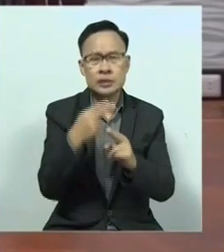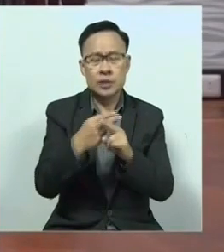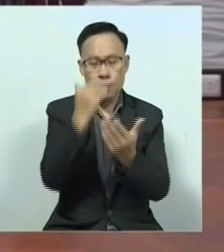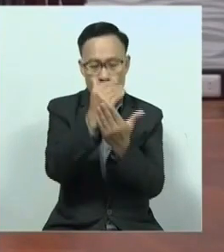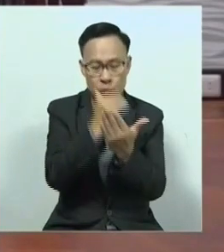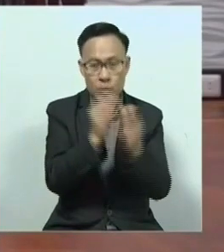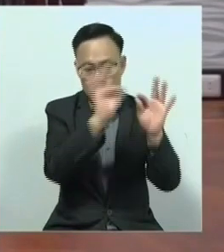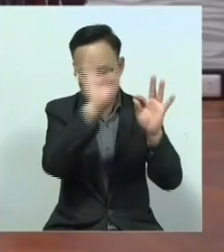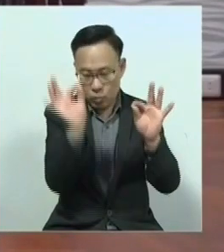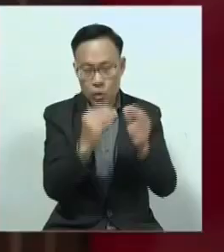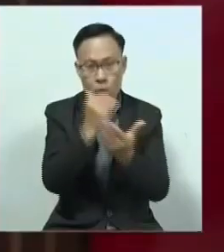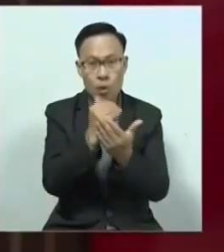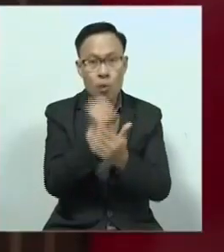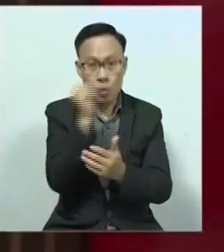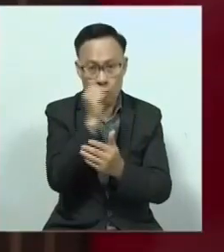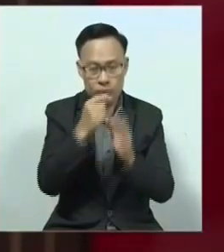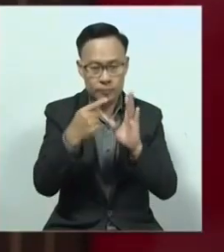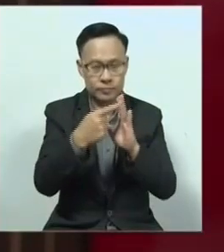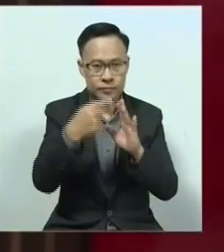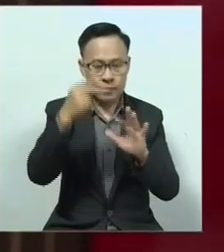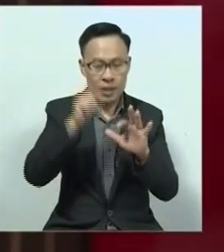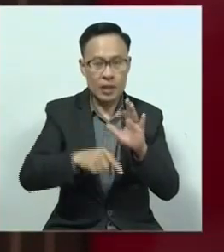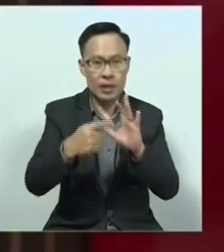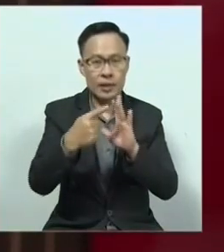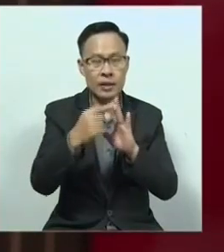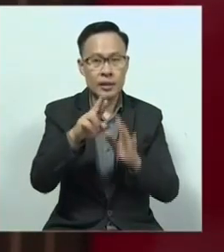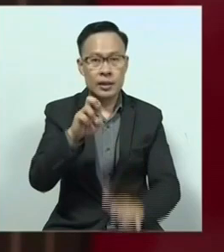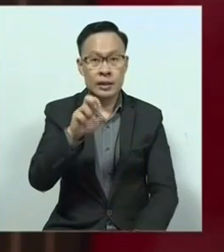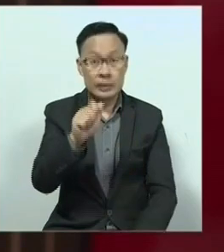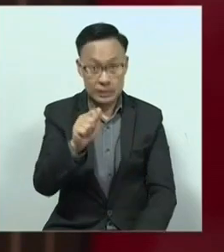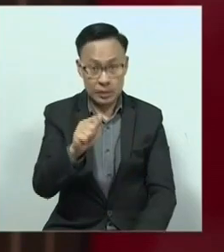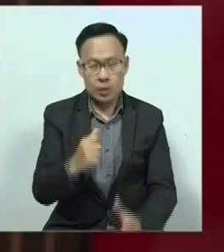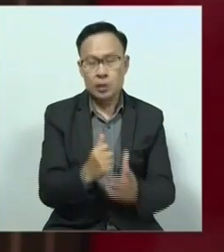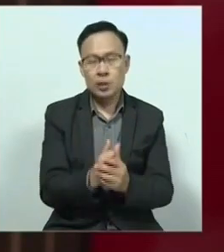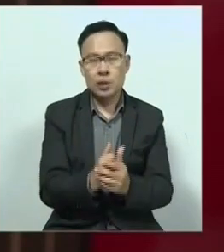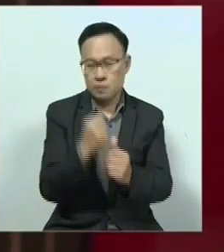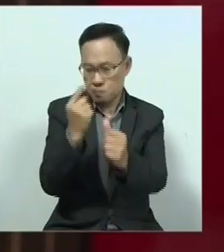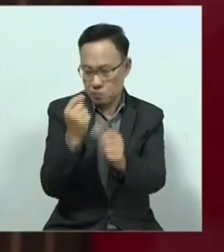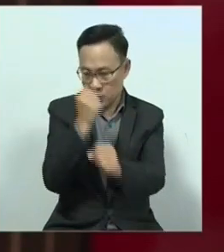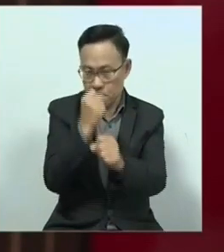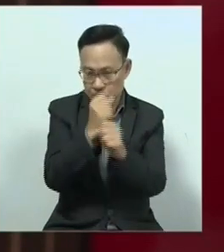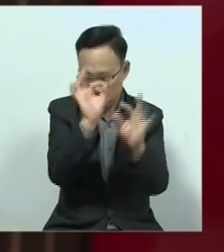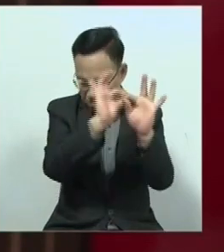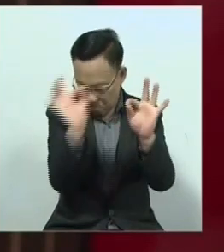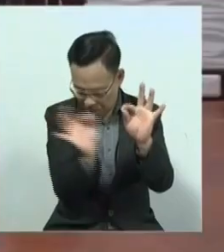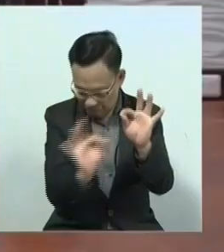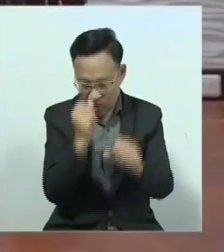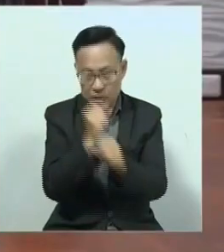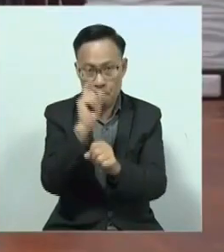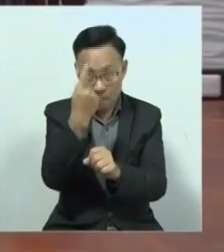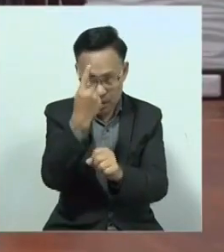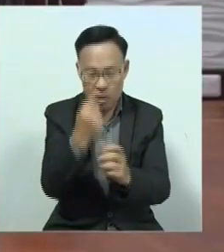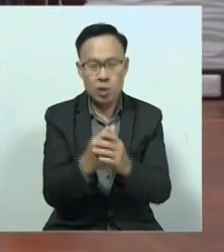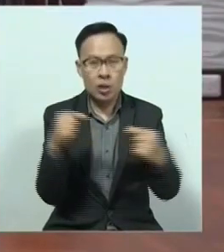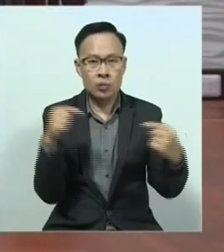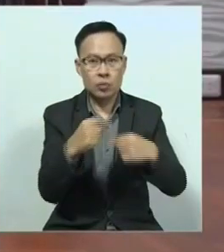ายรอพระราชวิถี ประชาชนจะได้เริ่มชมเริ่มเห็นความพร้อมเพรียงความงามของการซ้อมด้วยใช่ไหมคะ ใช่ครับ